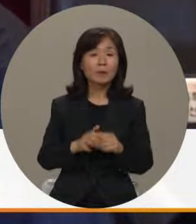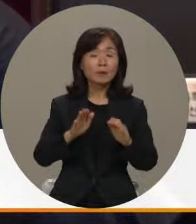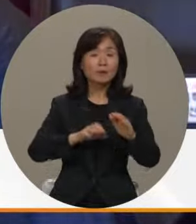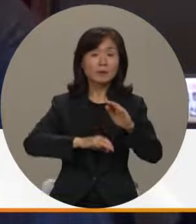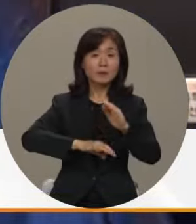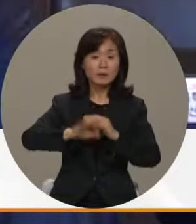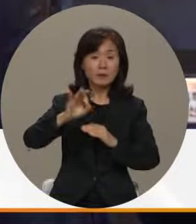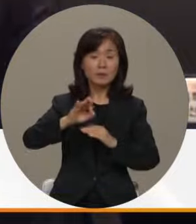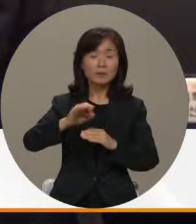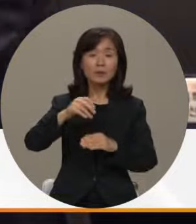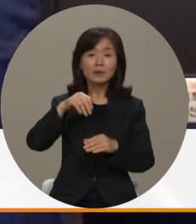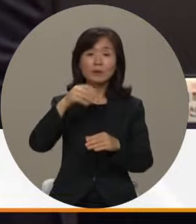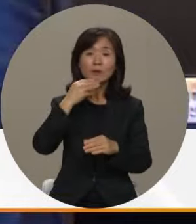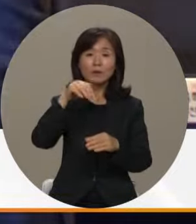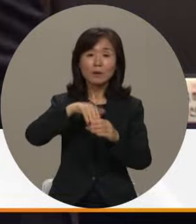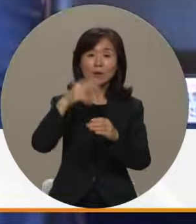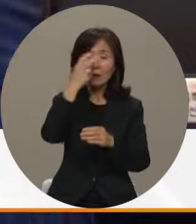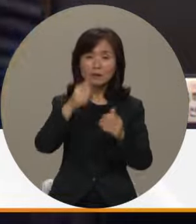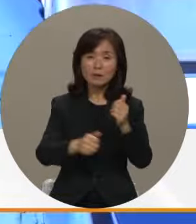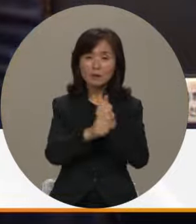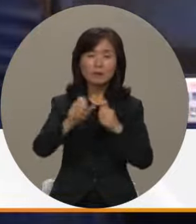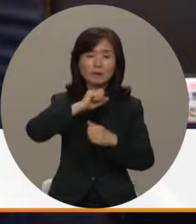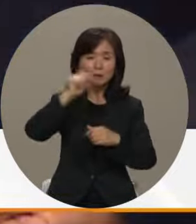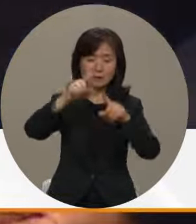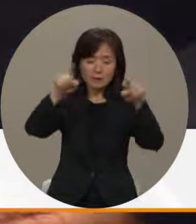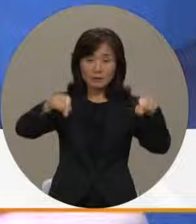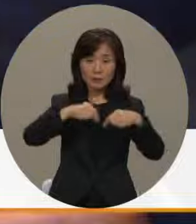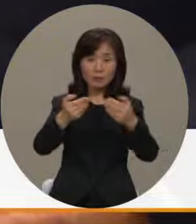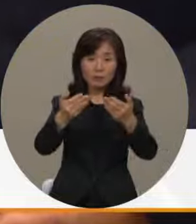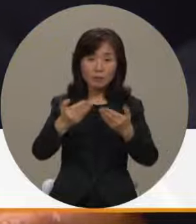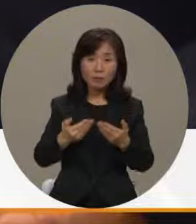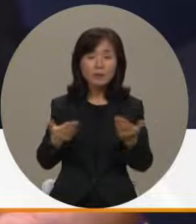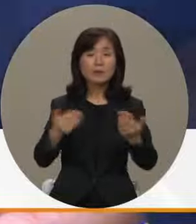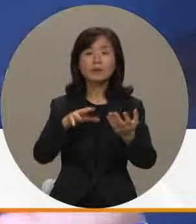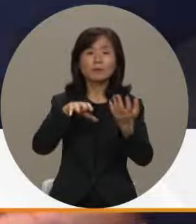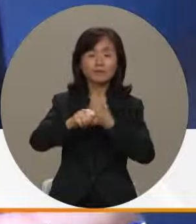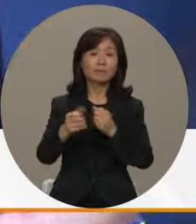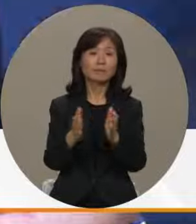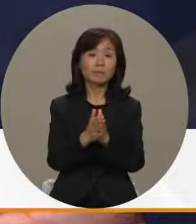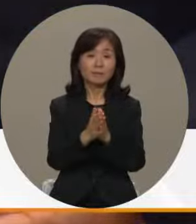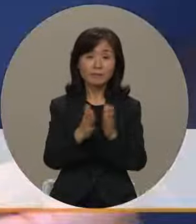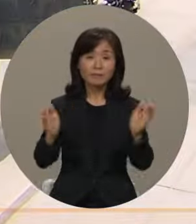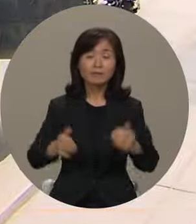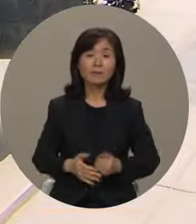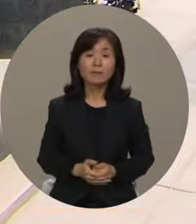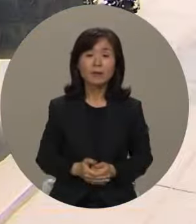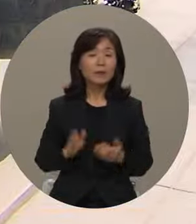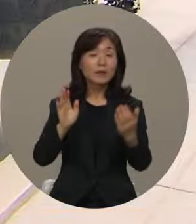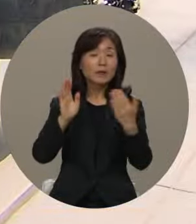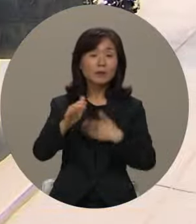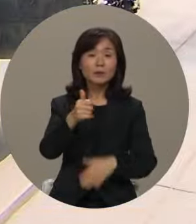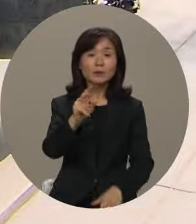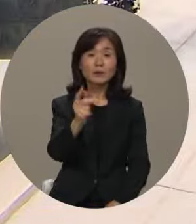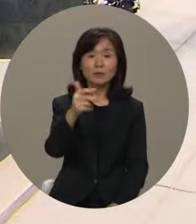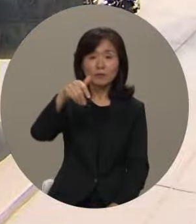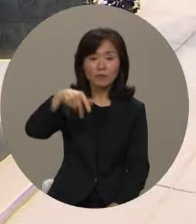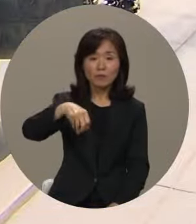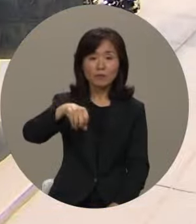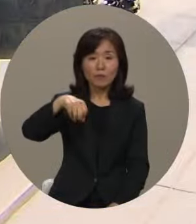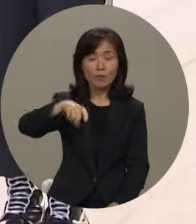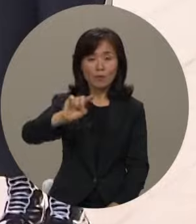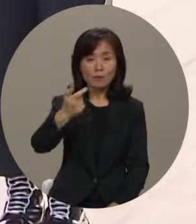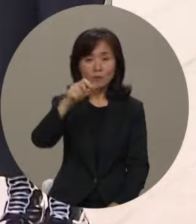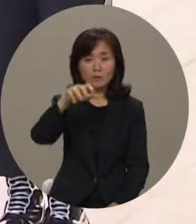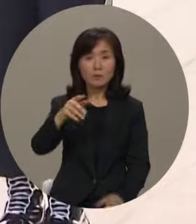아침 서울선관위에서 당선증을 교부받으며 바로 업무를 시작했습니다. 이후 현충원에서 참배를